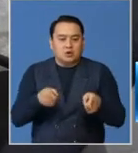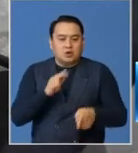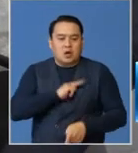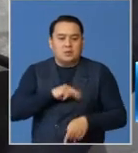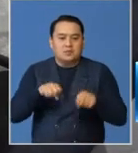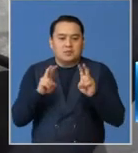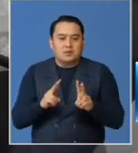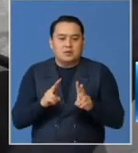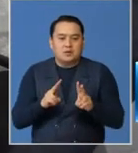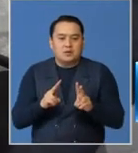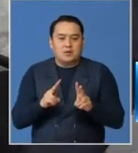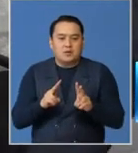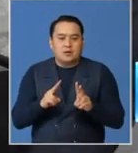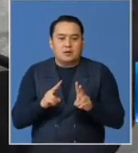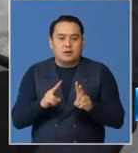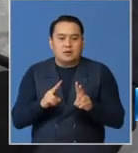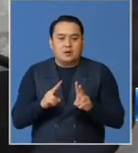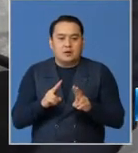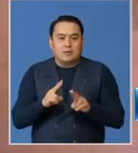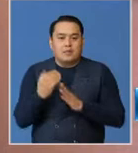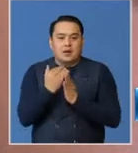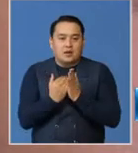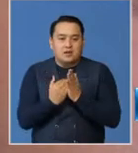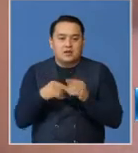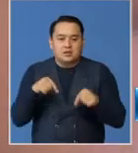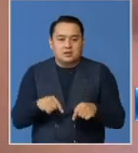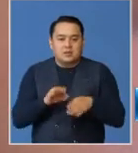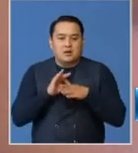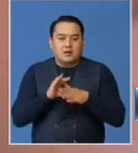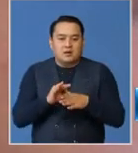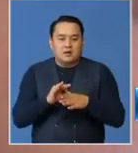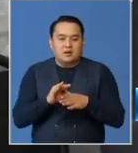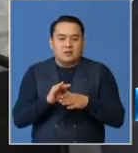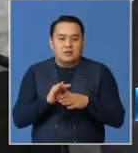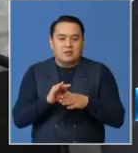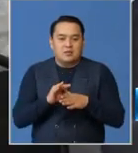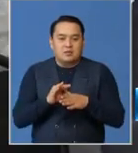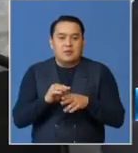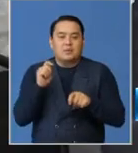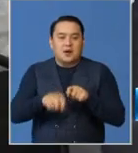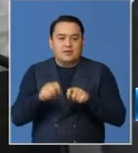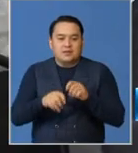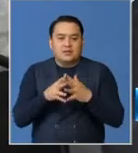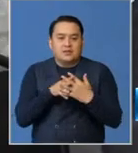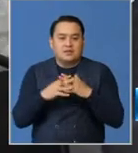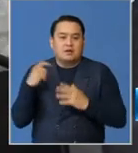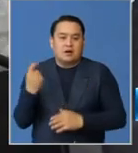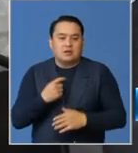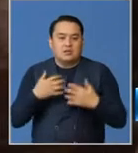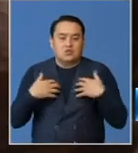специалист по ИСЖ. Это такая программа. Здесь мы проводим идентификацию сельскохозяйственных